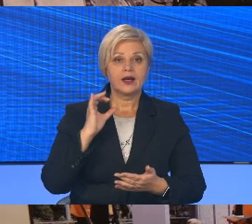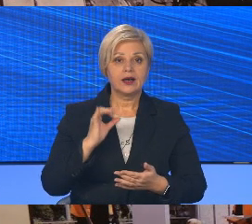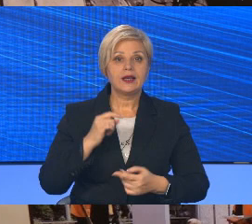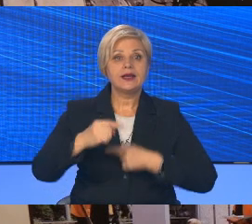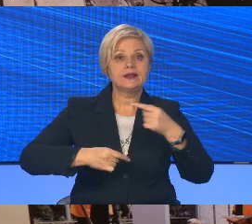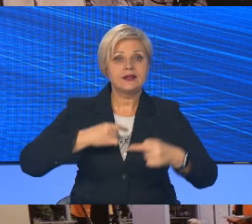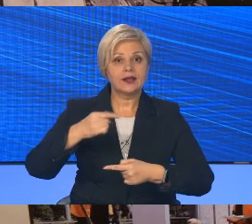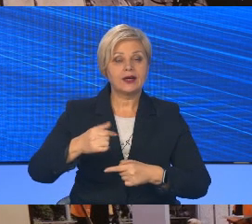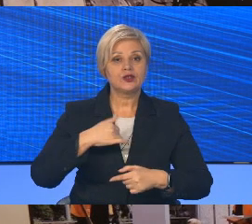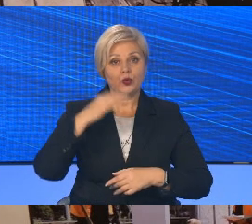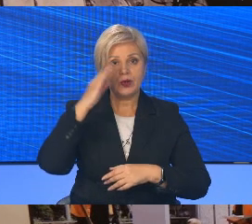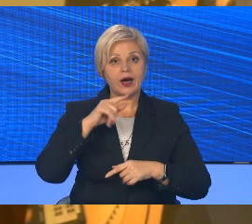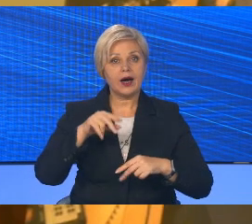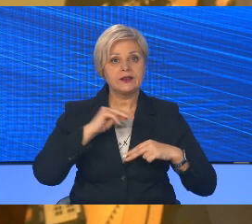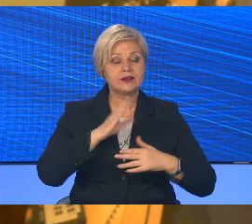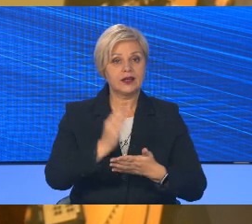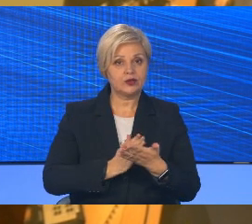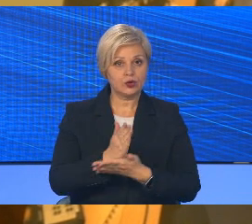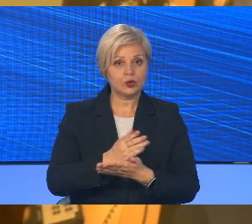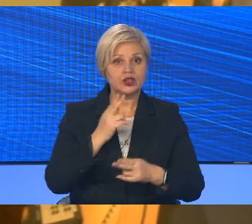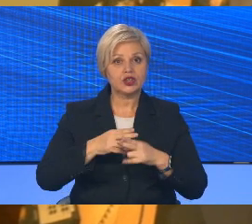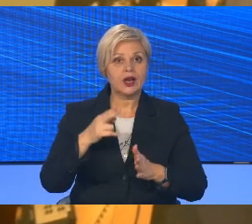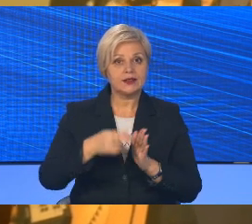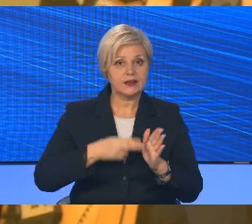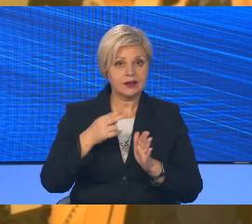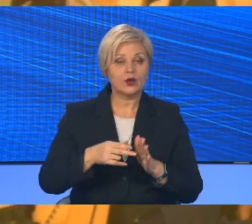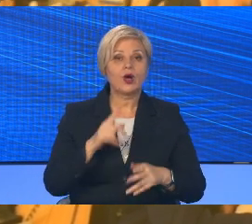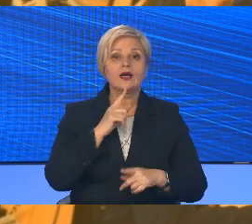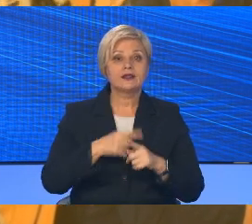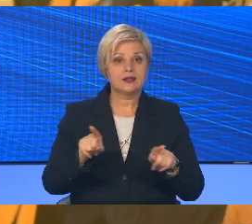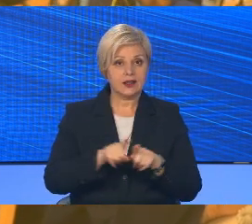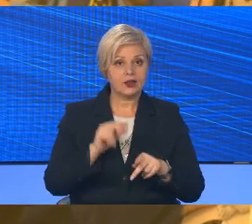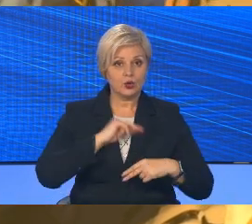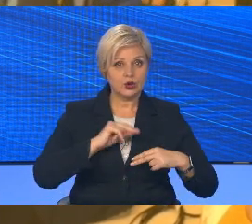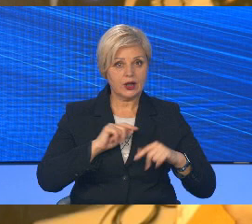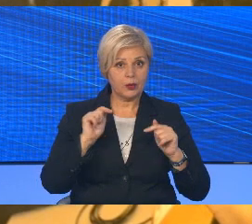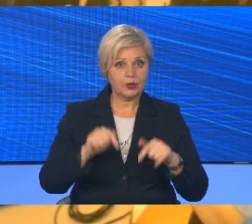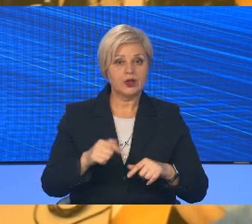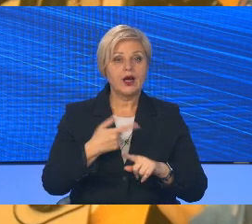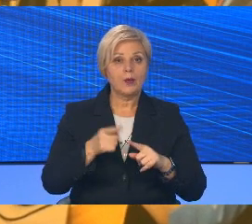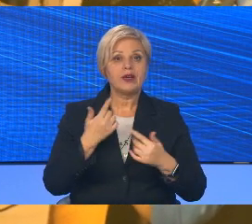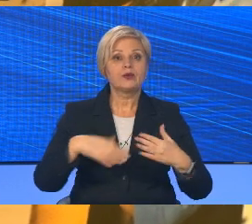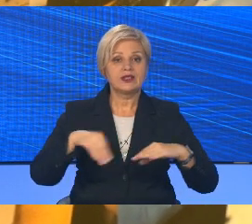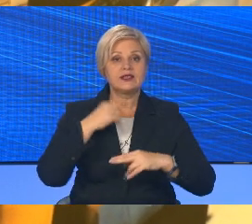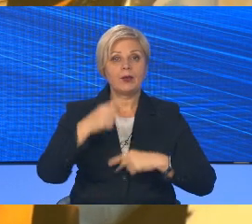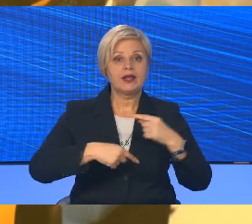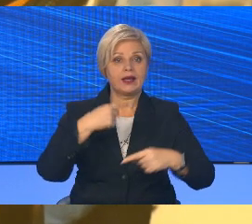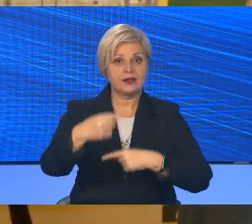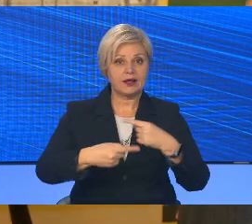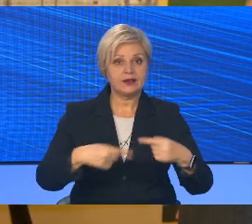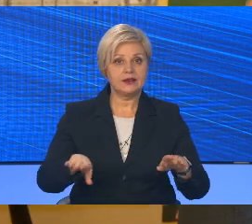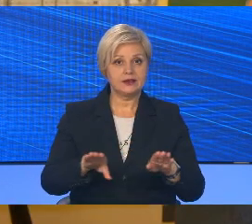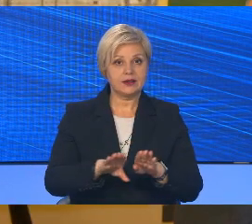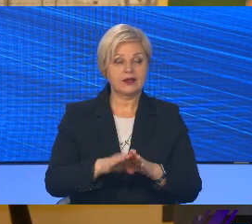меня отец отработал всю жизнь на железной дороге, и сестра работает на железной дороге. Поэтому это семейная традиция в какой-то